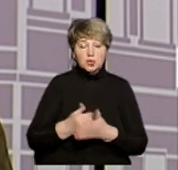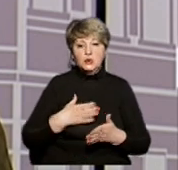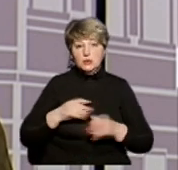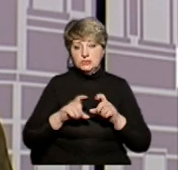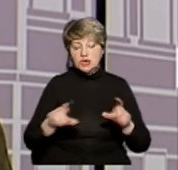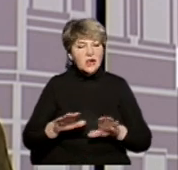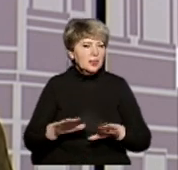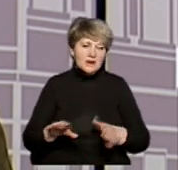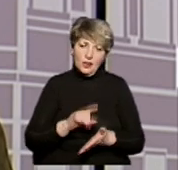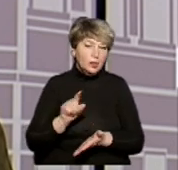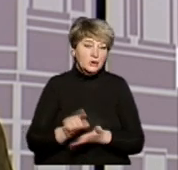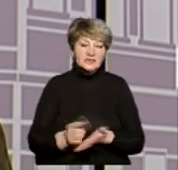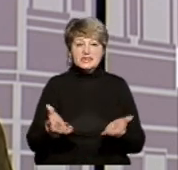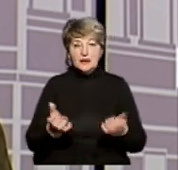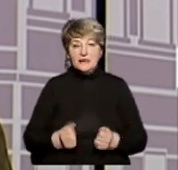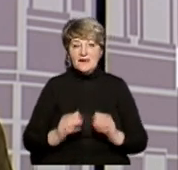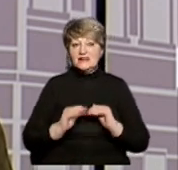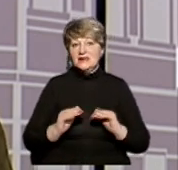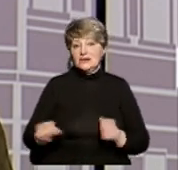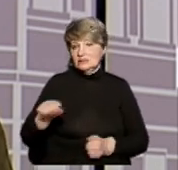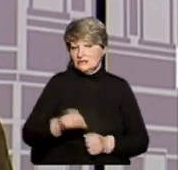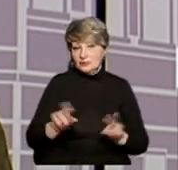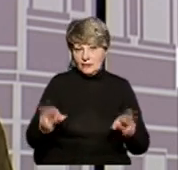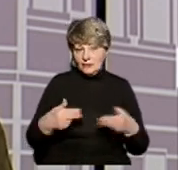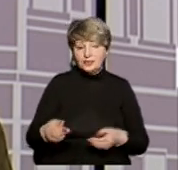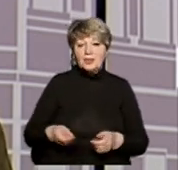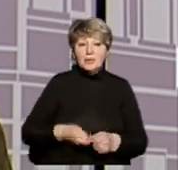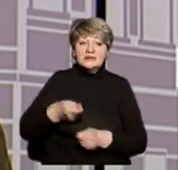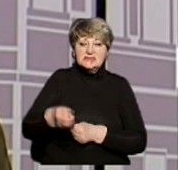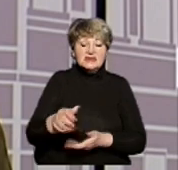не обов'язково для цього брати з собою дітей,